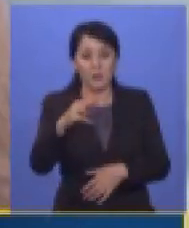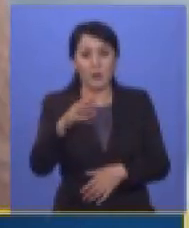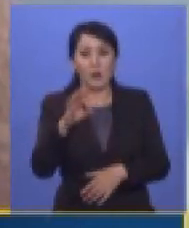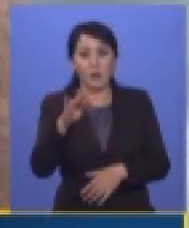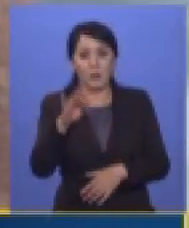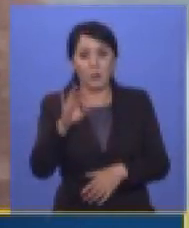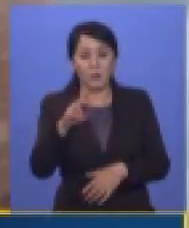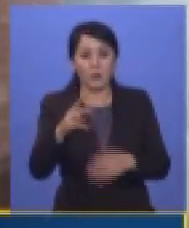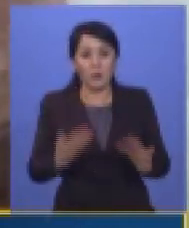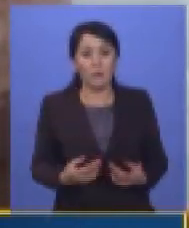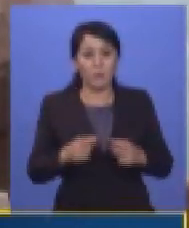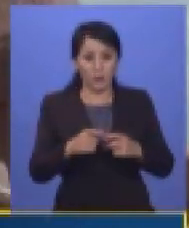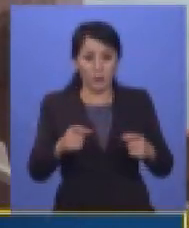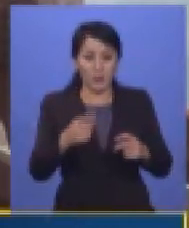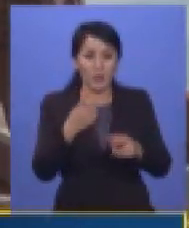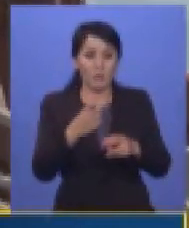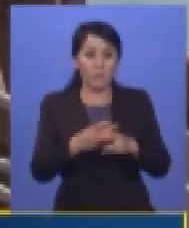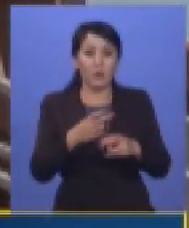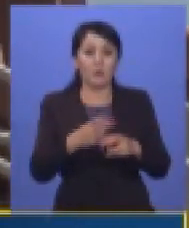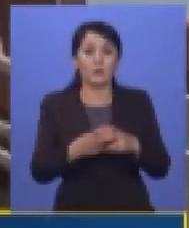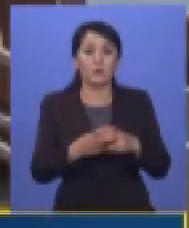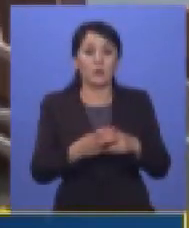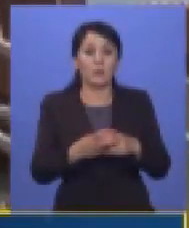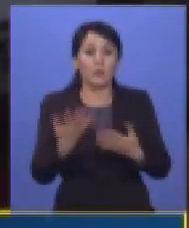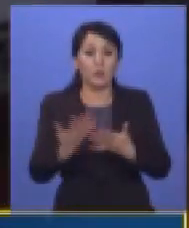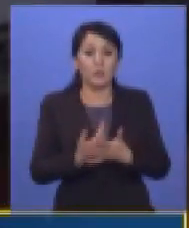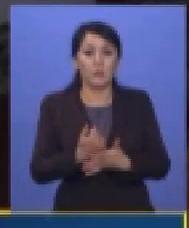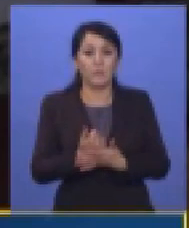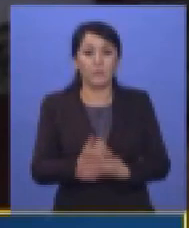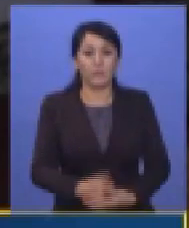Орда дәуірінде өмір сүрген адамдардың сүйектері мен бұйымдық жәдігерлерді тапқан.